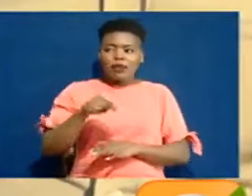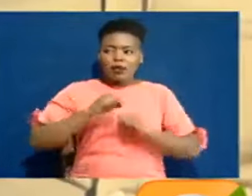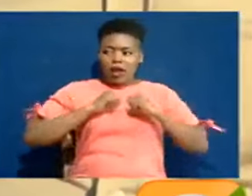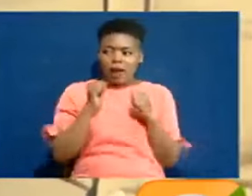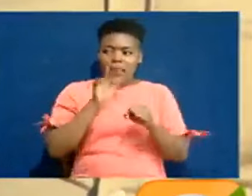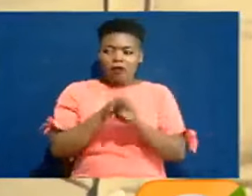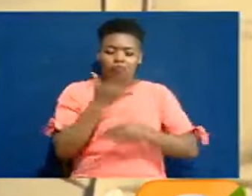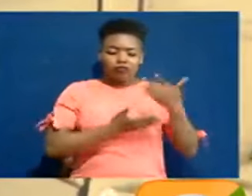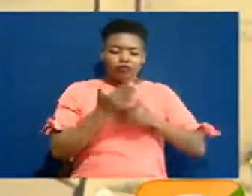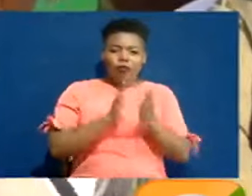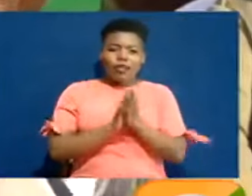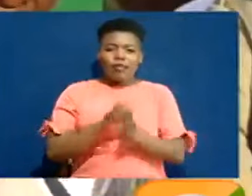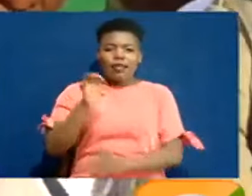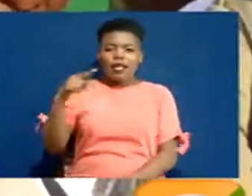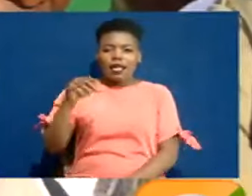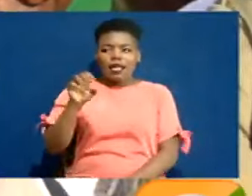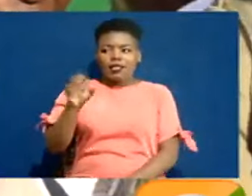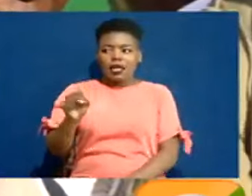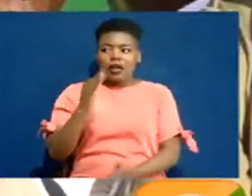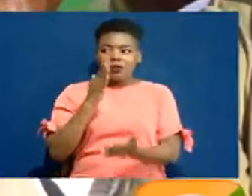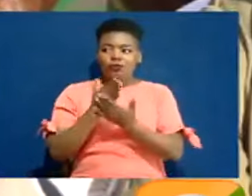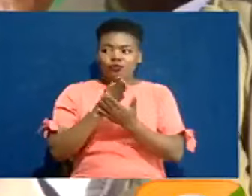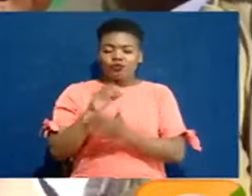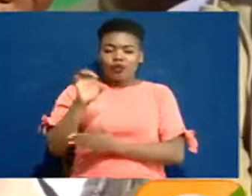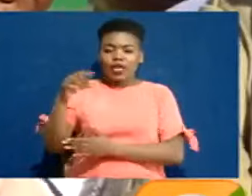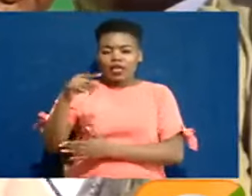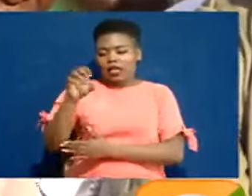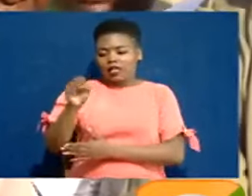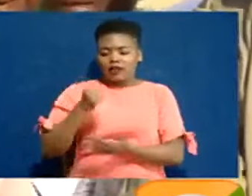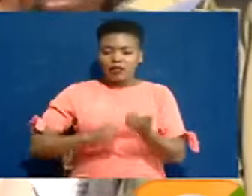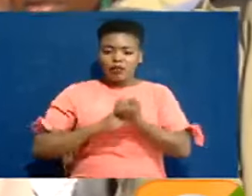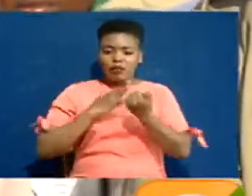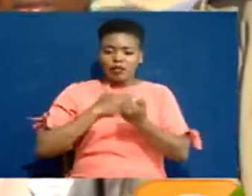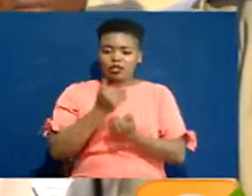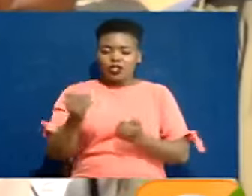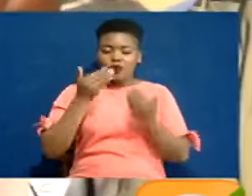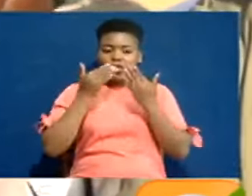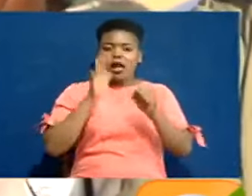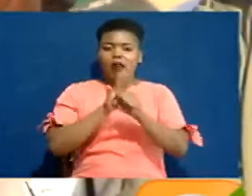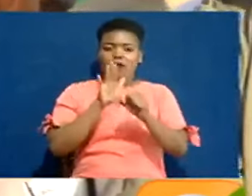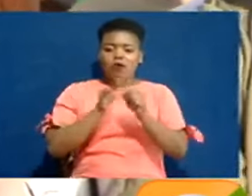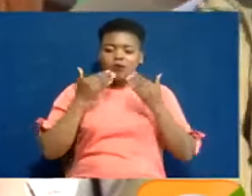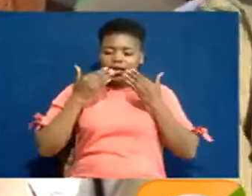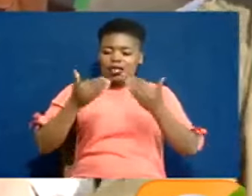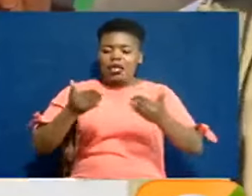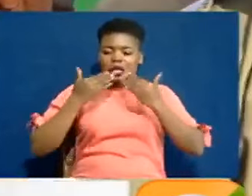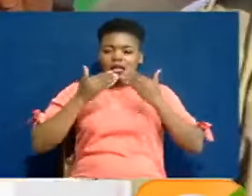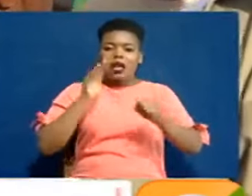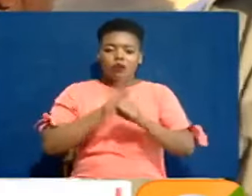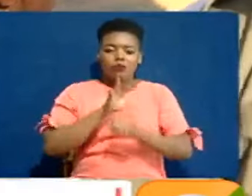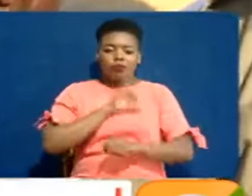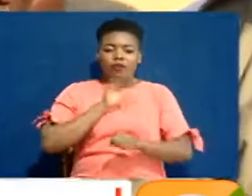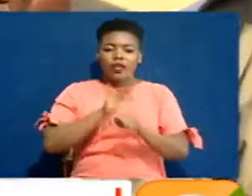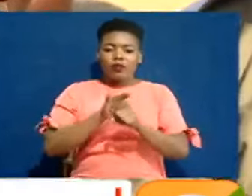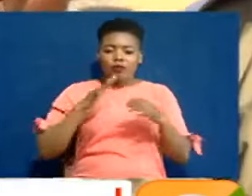Tumefurahi sana kushirikiana na Egesa. Wametusaidia watoto wetu. Kwa hivyo tumefurahi. Kitu kabisa tumenufaika